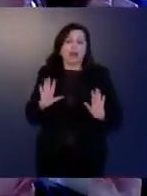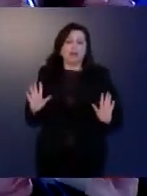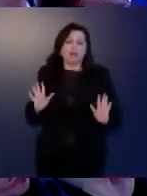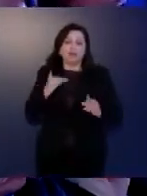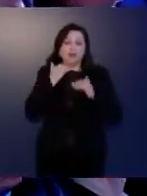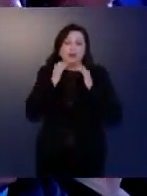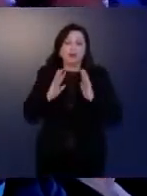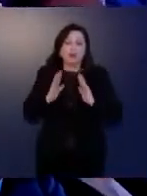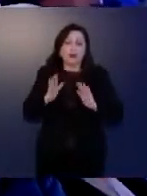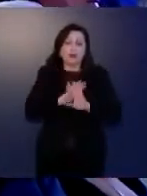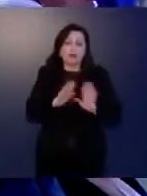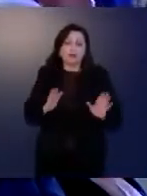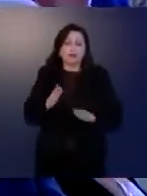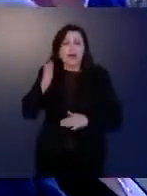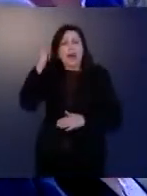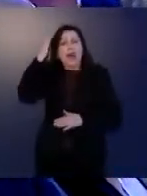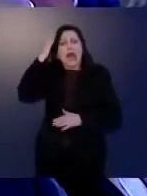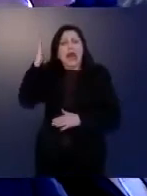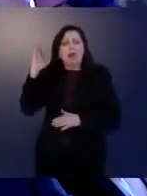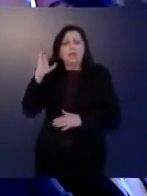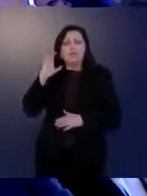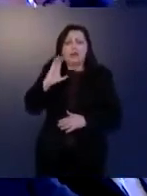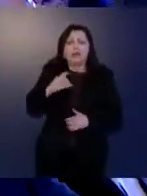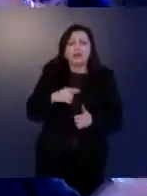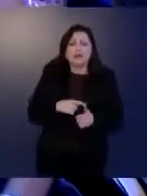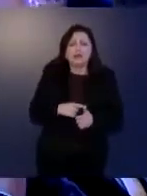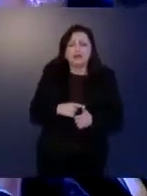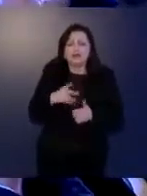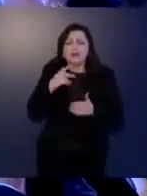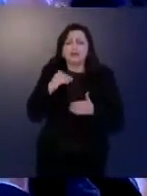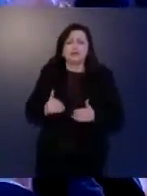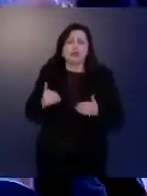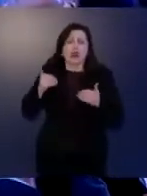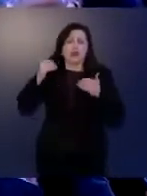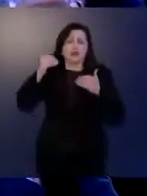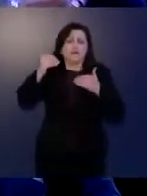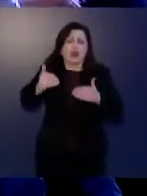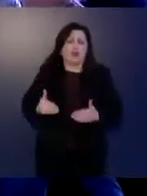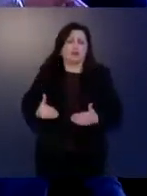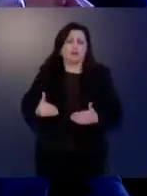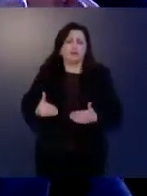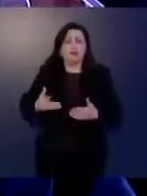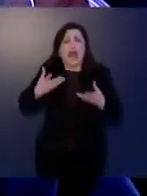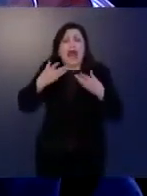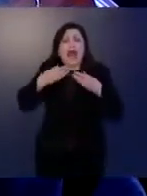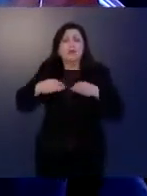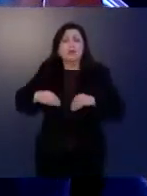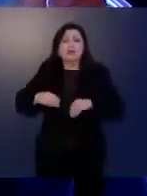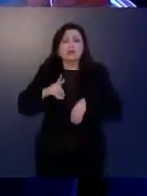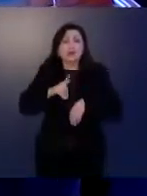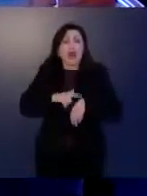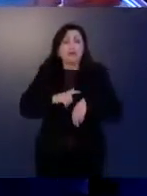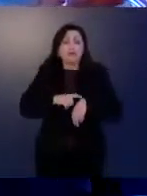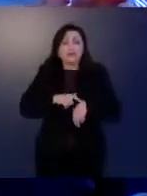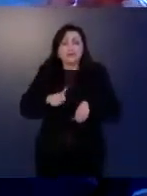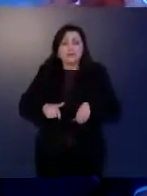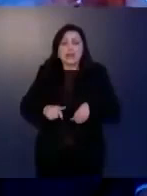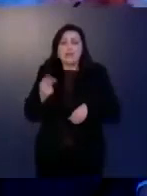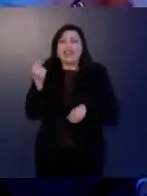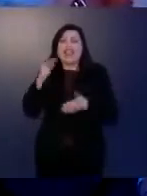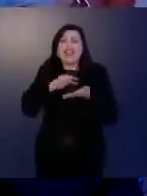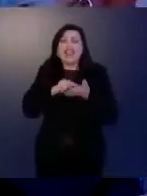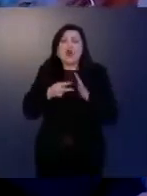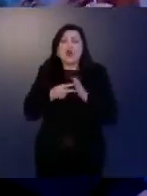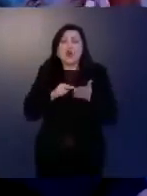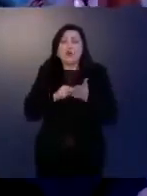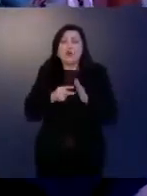Επενδυτικές πρωτοβουλίες ή καταναλωτικές αποφάσεις αναβάλλονται. Με αποτέλεσμα αυτή η στασιμότητα της οικονομικής